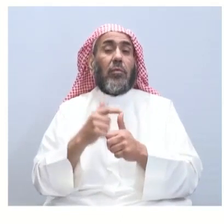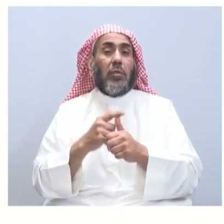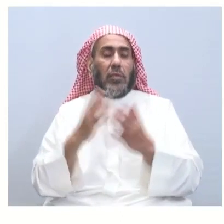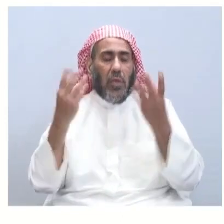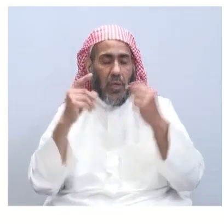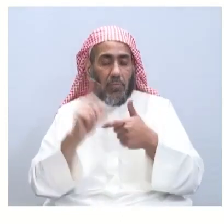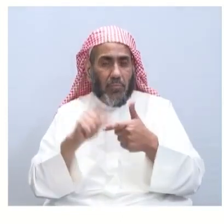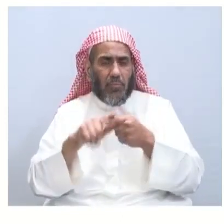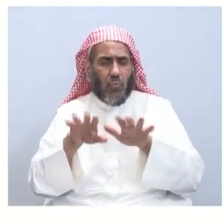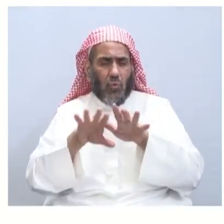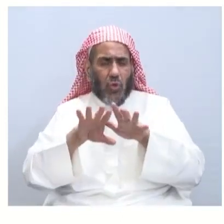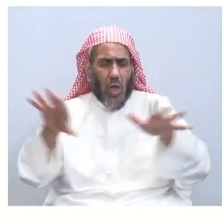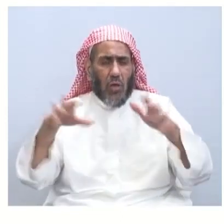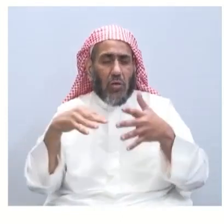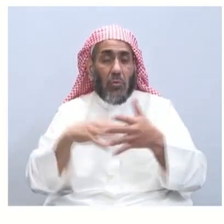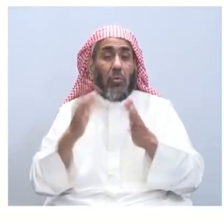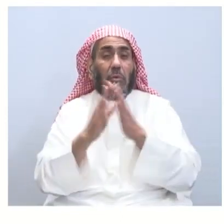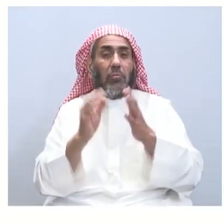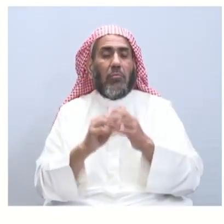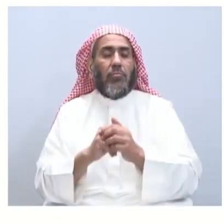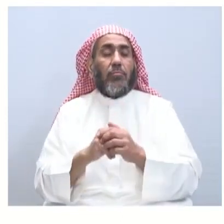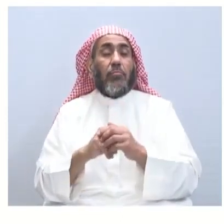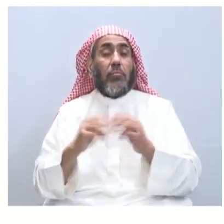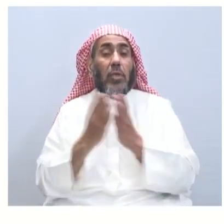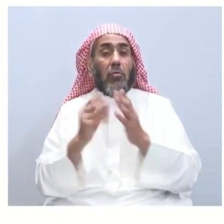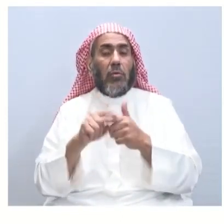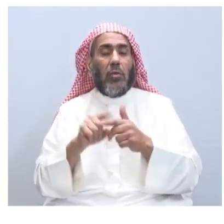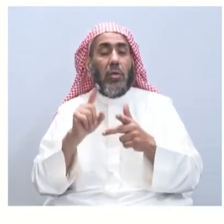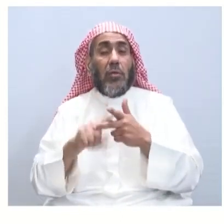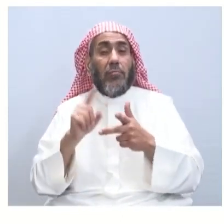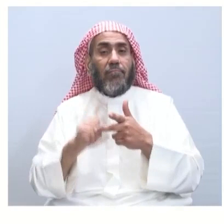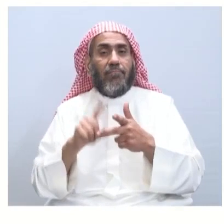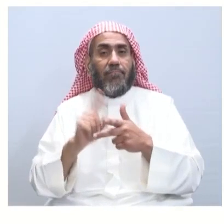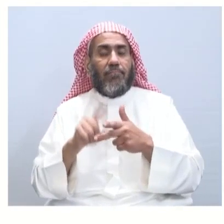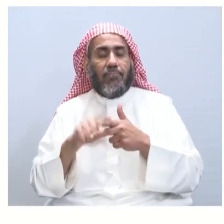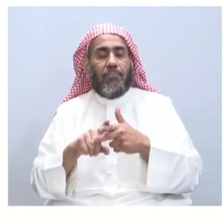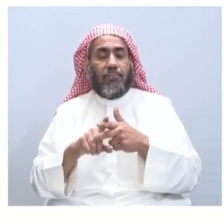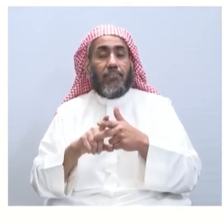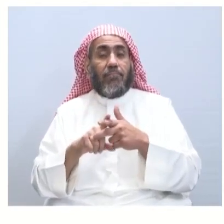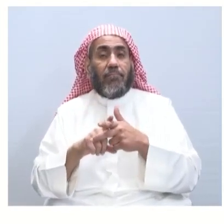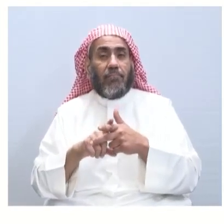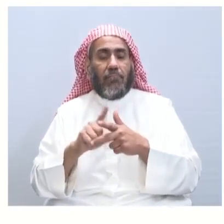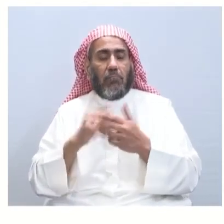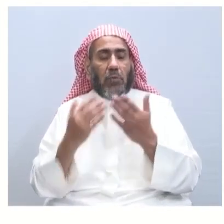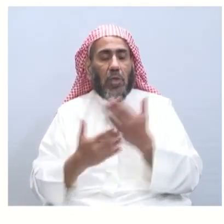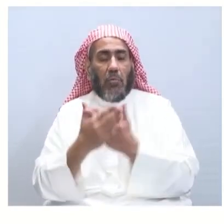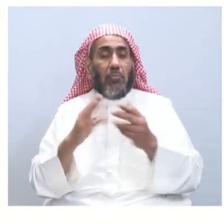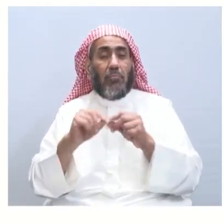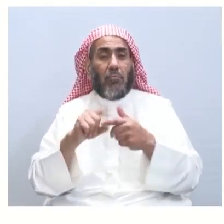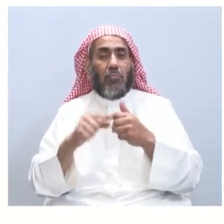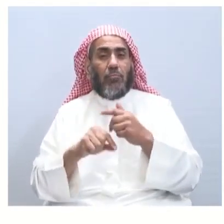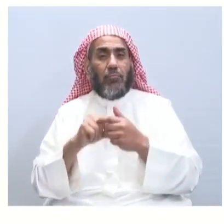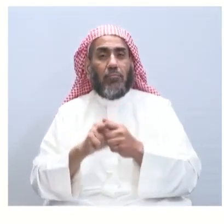التعليم وانتشار الجامعات والمكتبات وانتشار المدارس والجامعات ثم المطابع